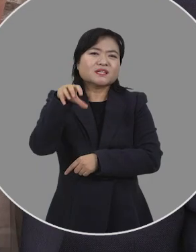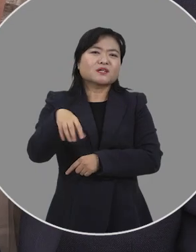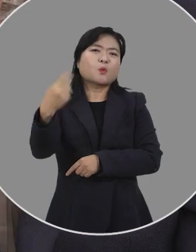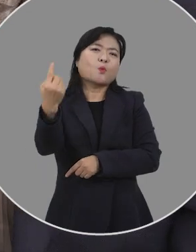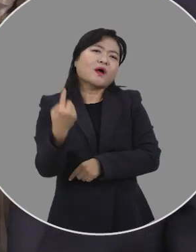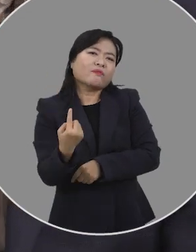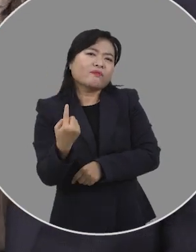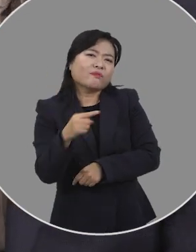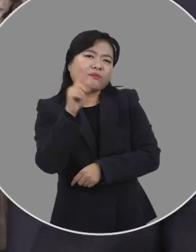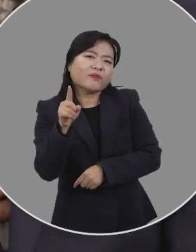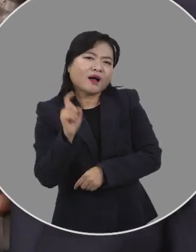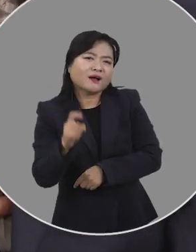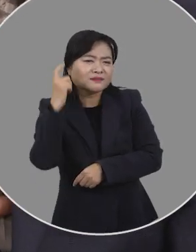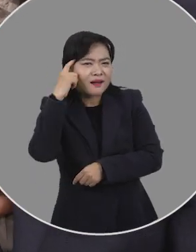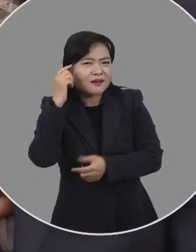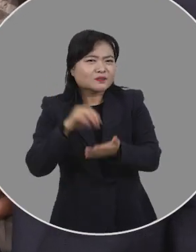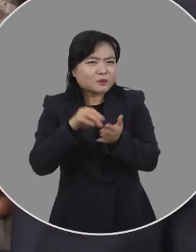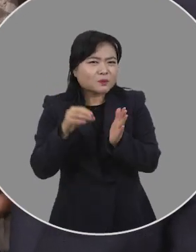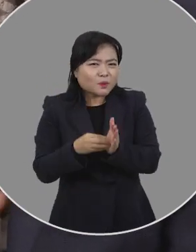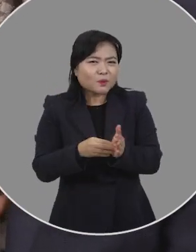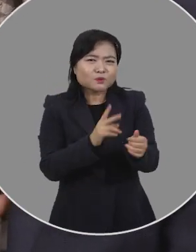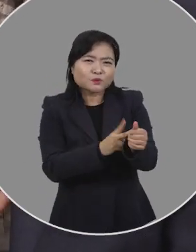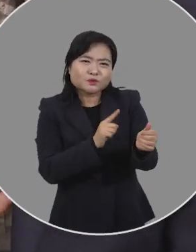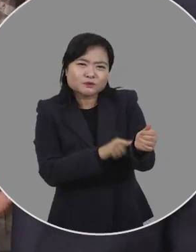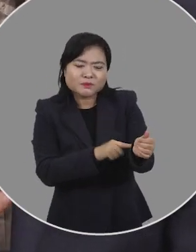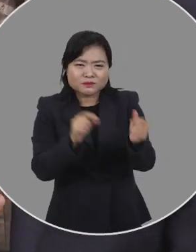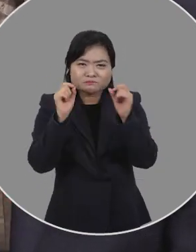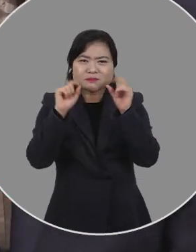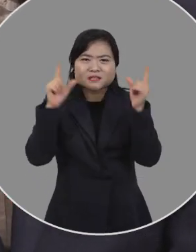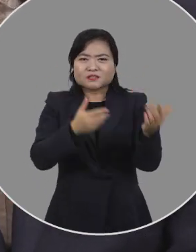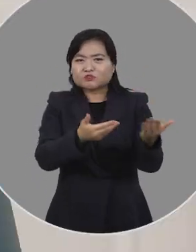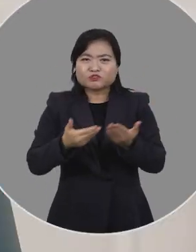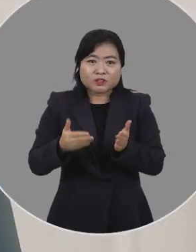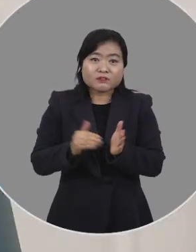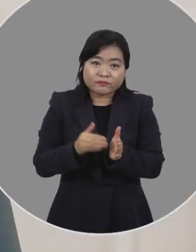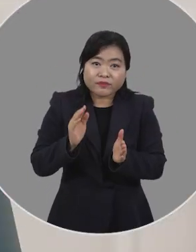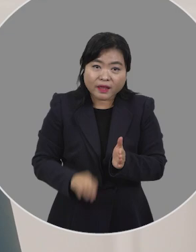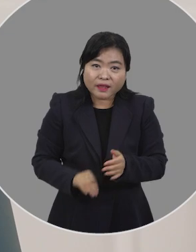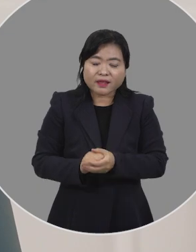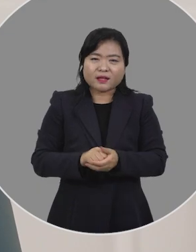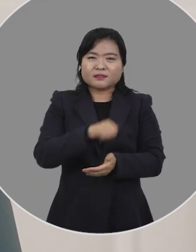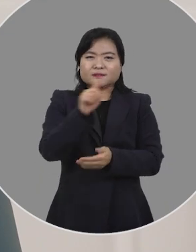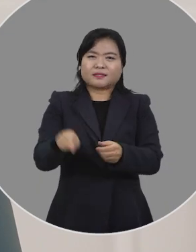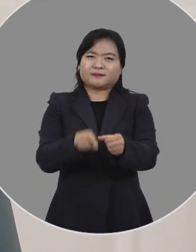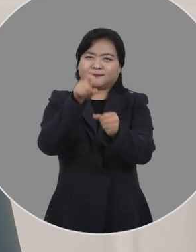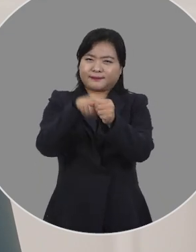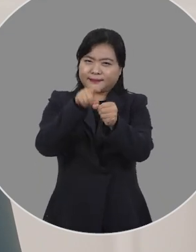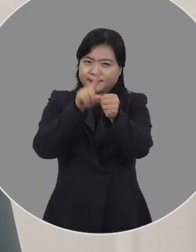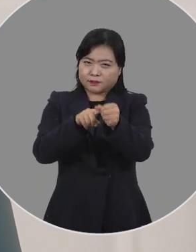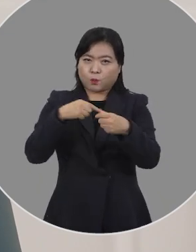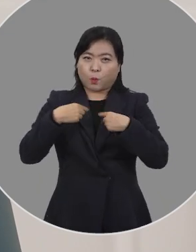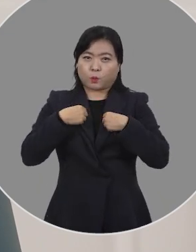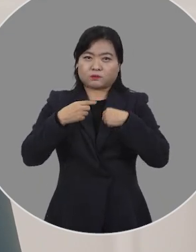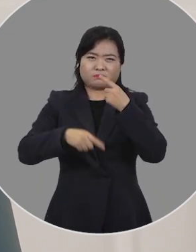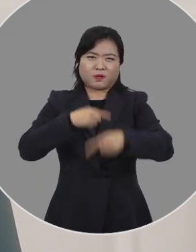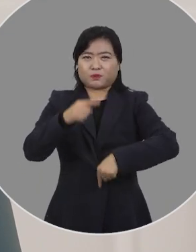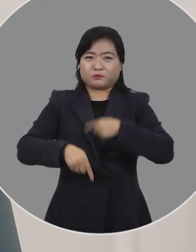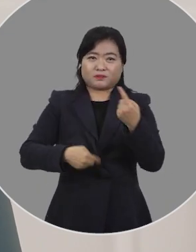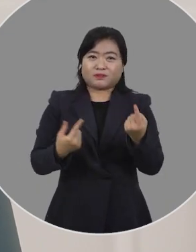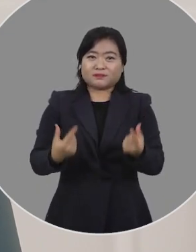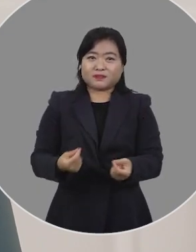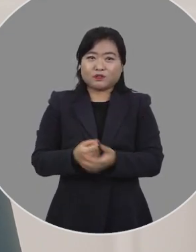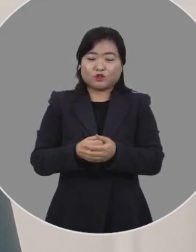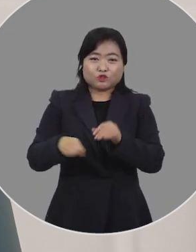생각될 정도로 오늘 저한테 인사이트를 주셨는데 그러니까 타깃이 옷을 바꿔 입는 것